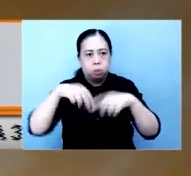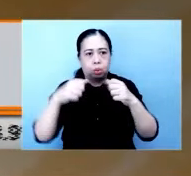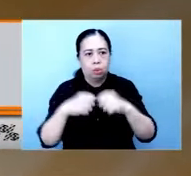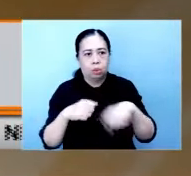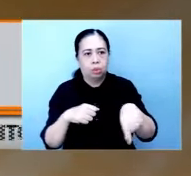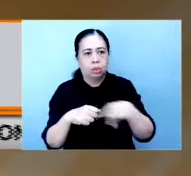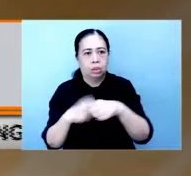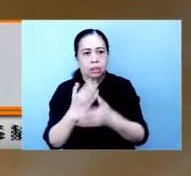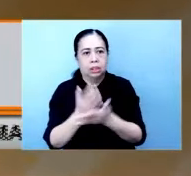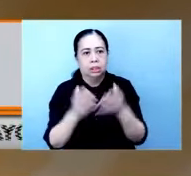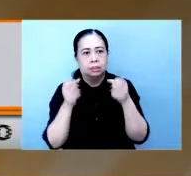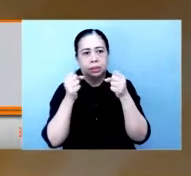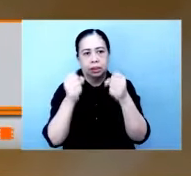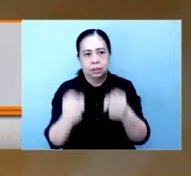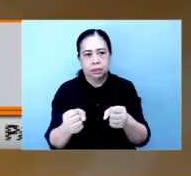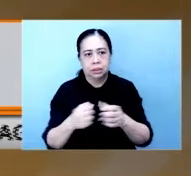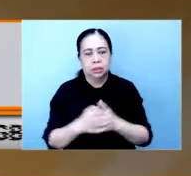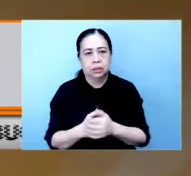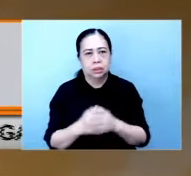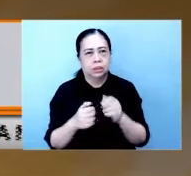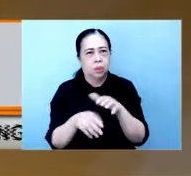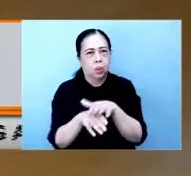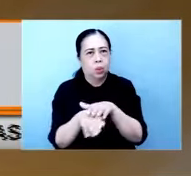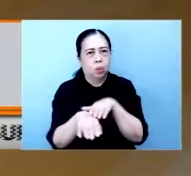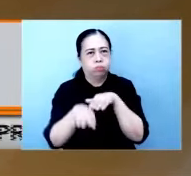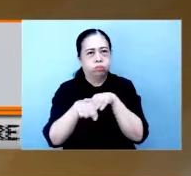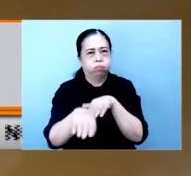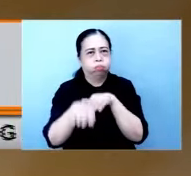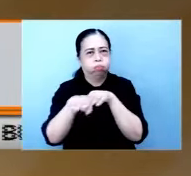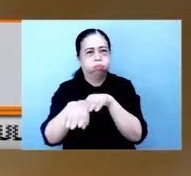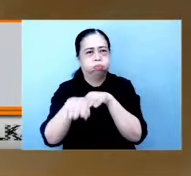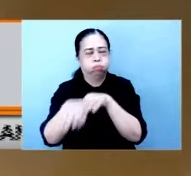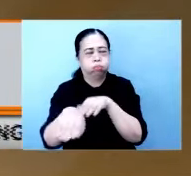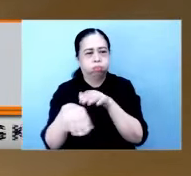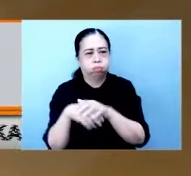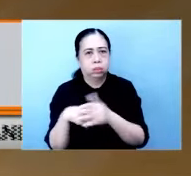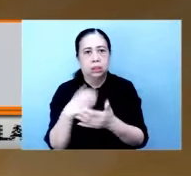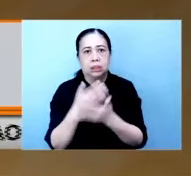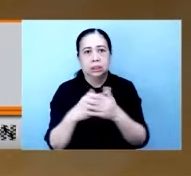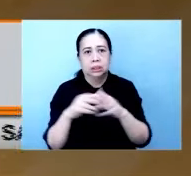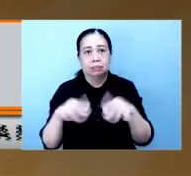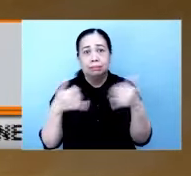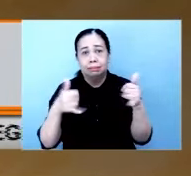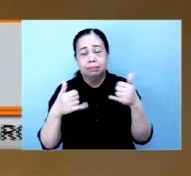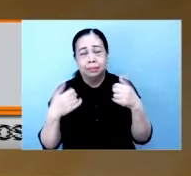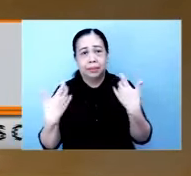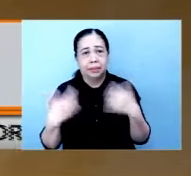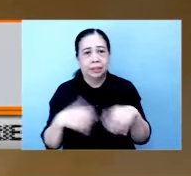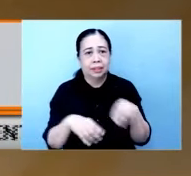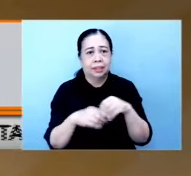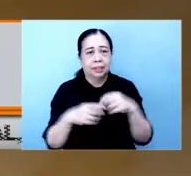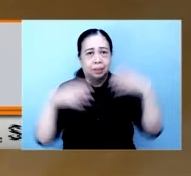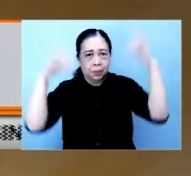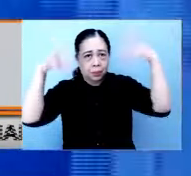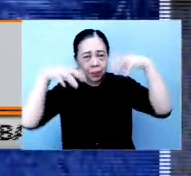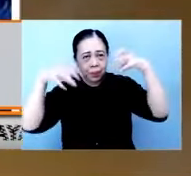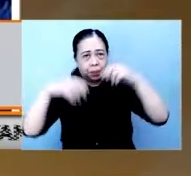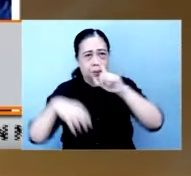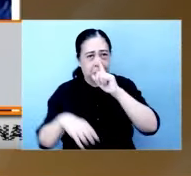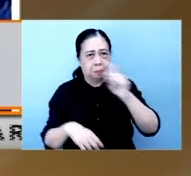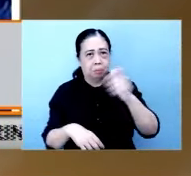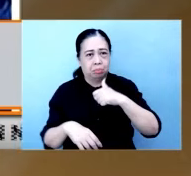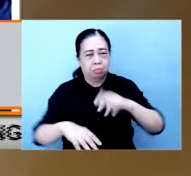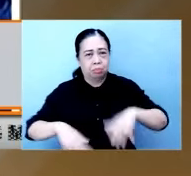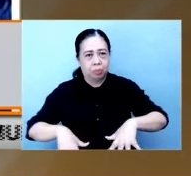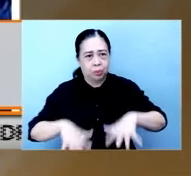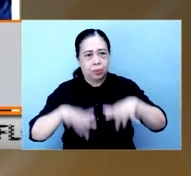kalsada. Dahil dyan, naging mabagal ang usad ng mga sasakyan. May ilang mga batang naligo sa ulan at lumusong sa baha. Nagpabigat